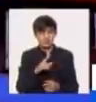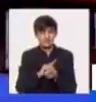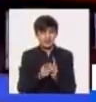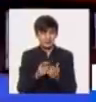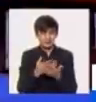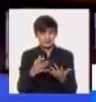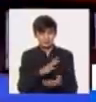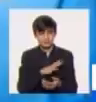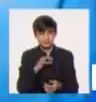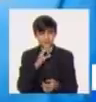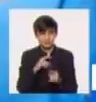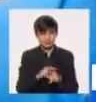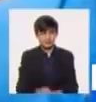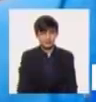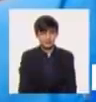өзгерістер енгізілген.